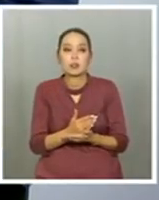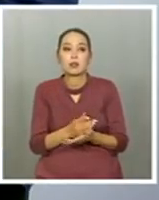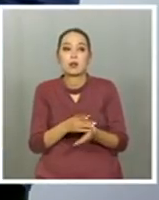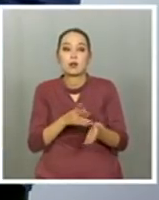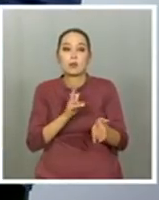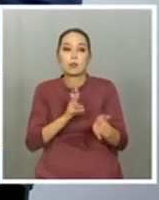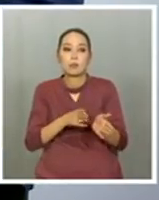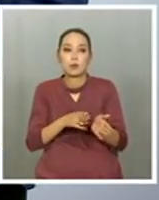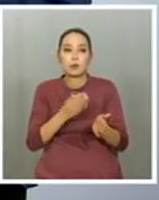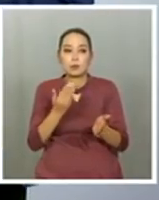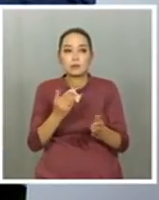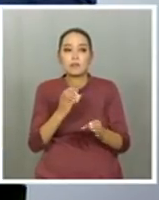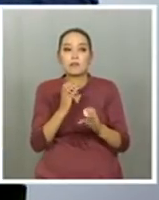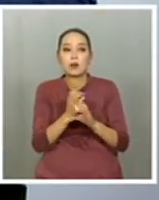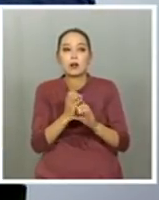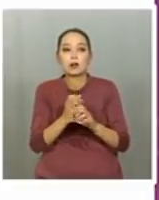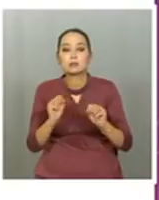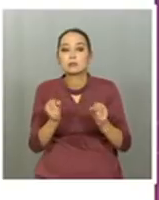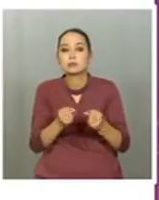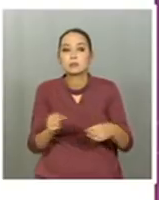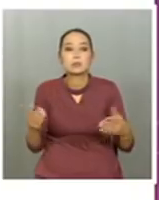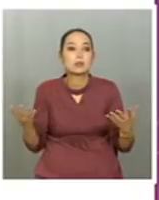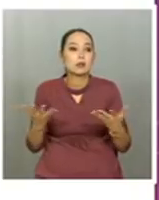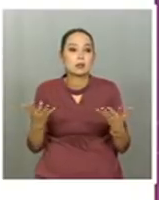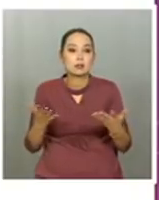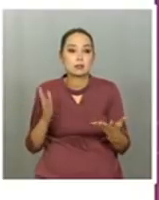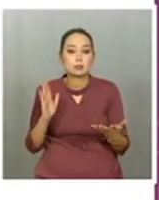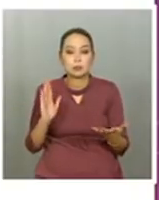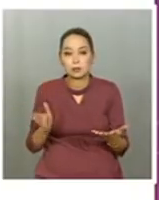вагондар жылдамдығы қандай болады?